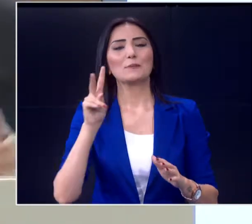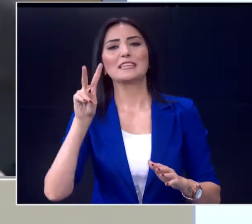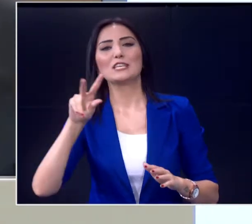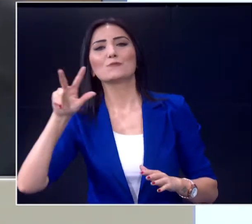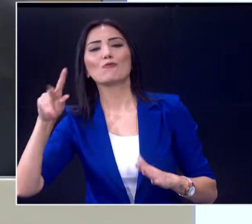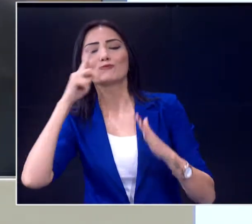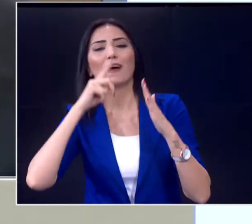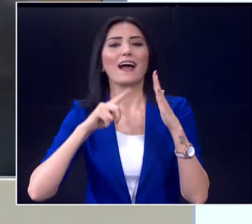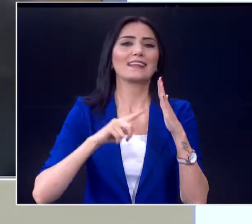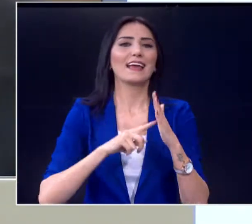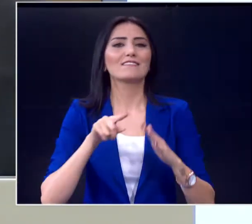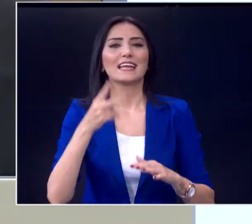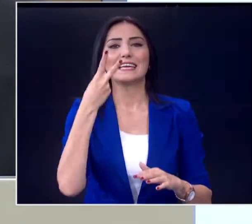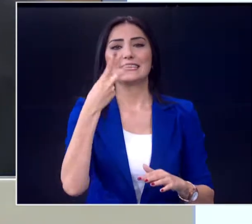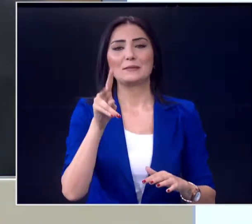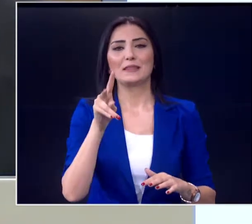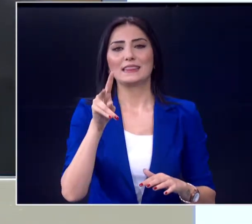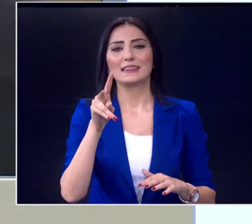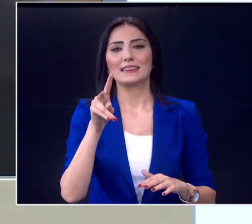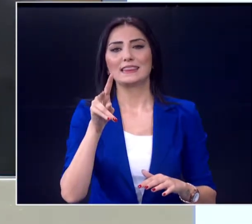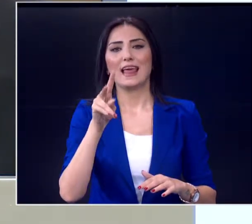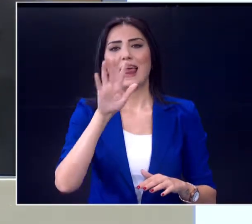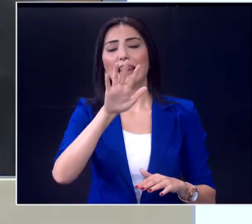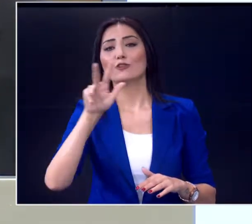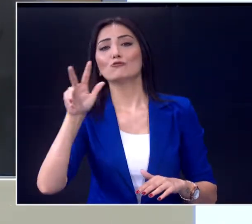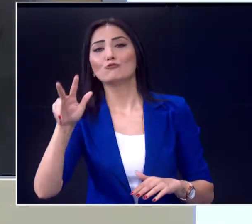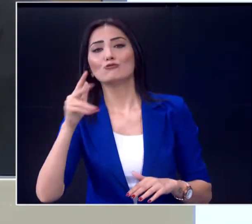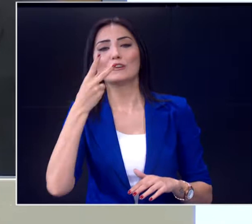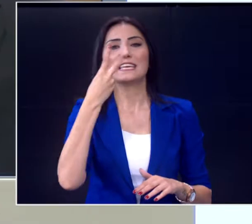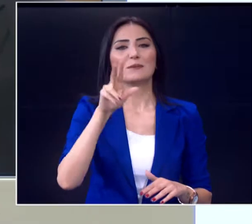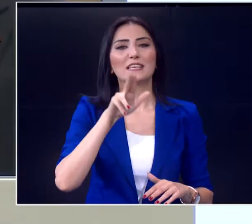2023 hedeflerine, 2053-2071